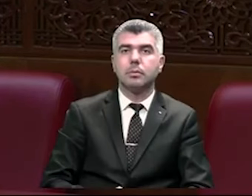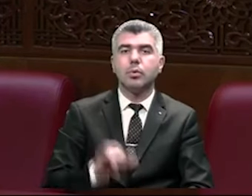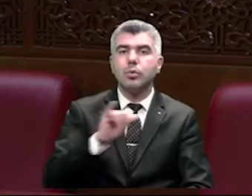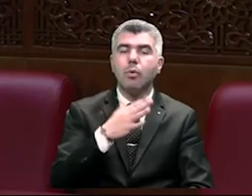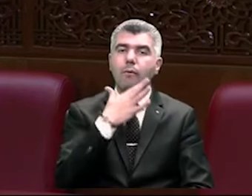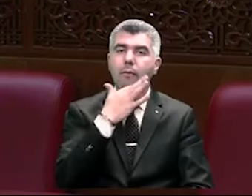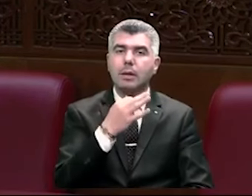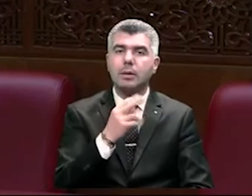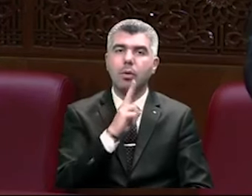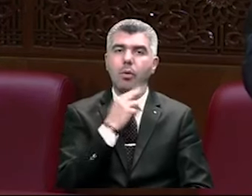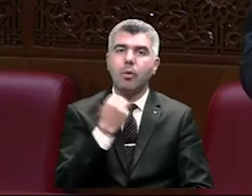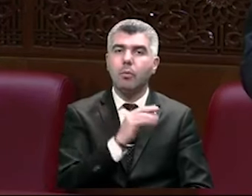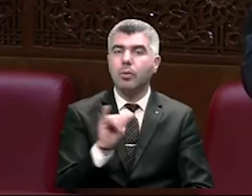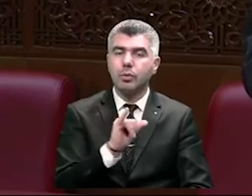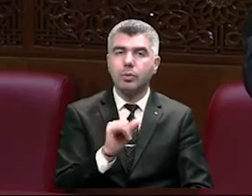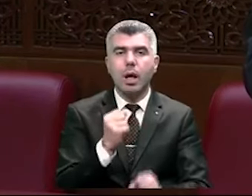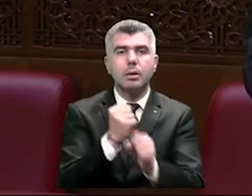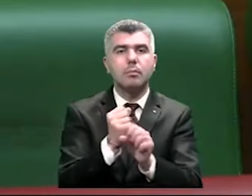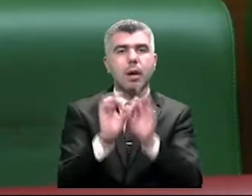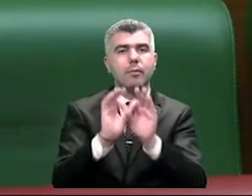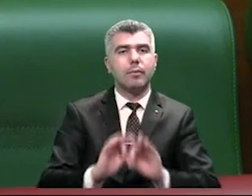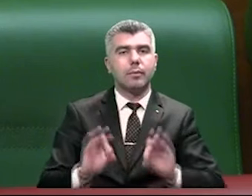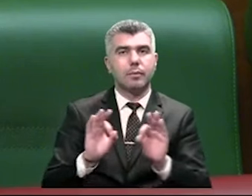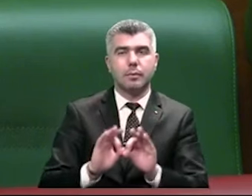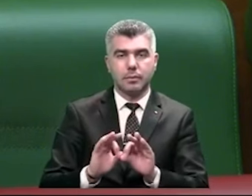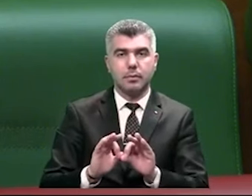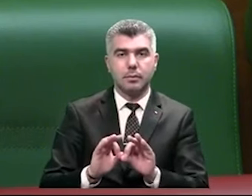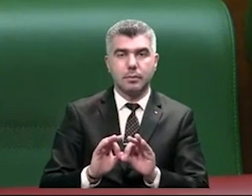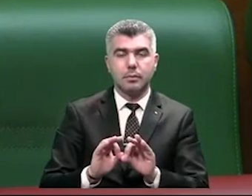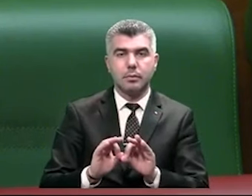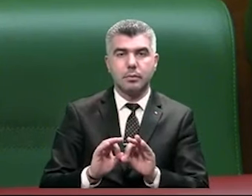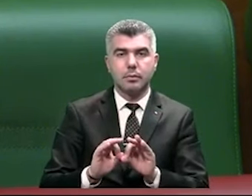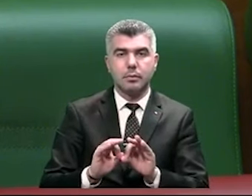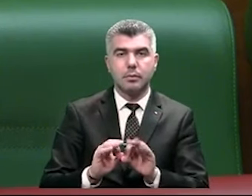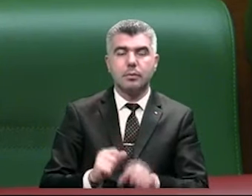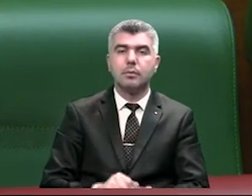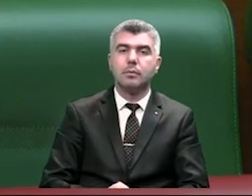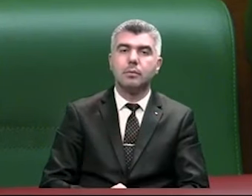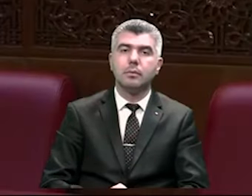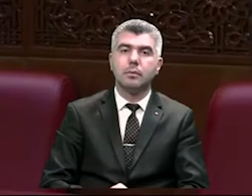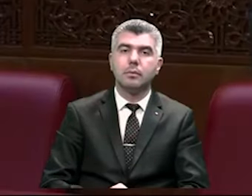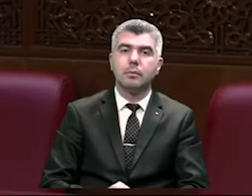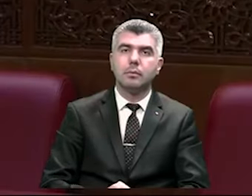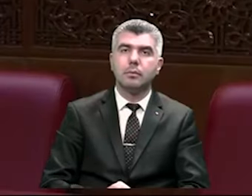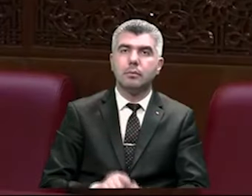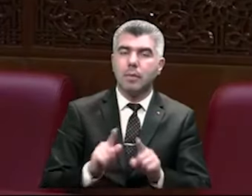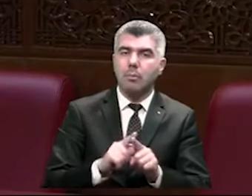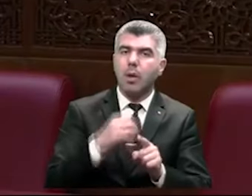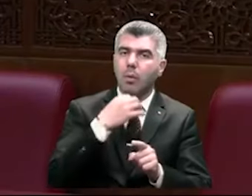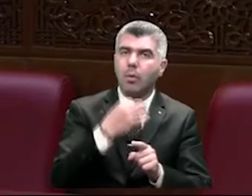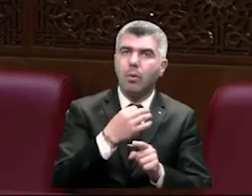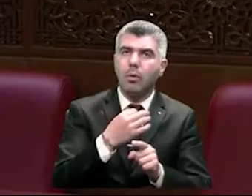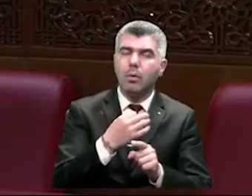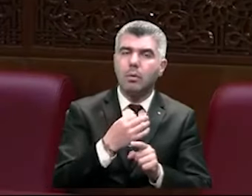الحكومه هي ما ندير والو ربما مادير والو نقول ح احنا